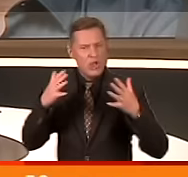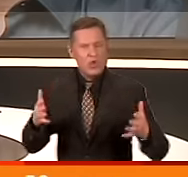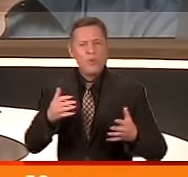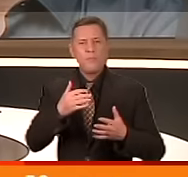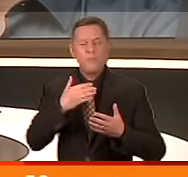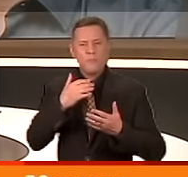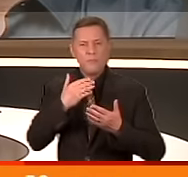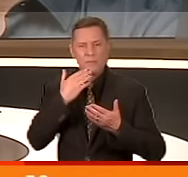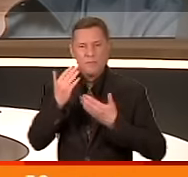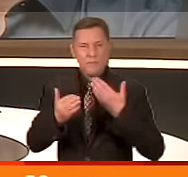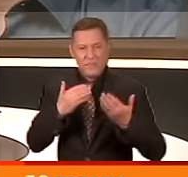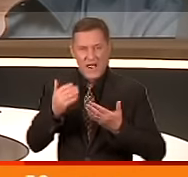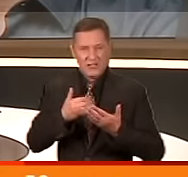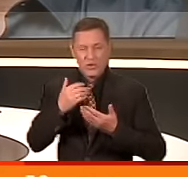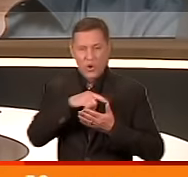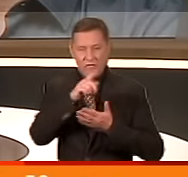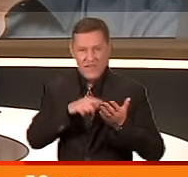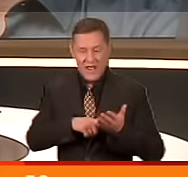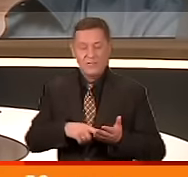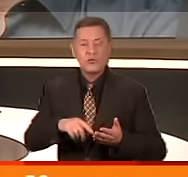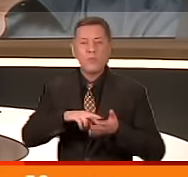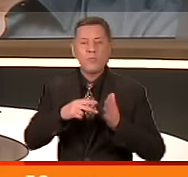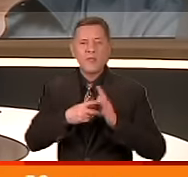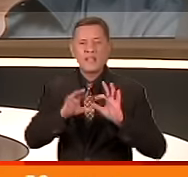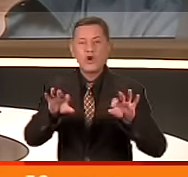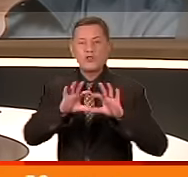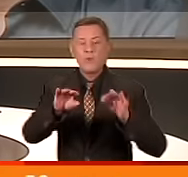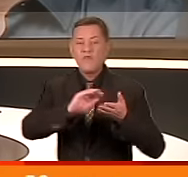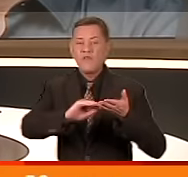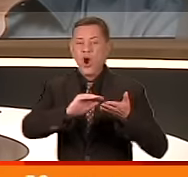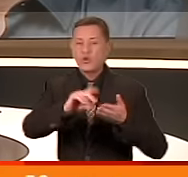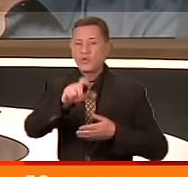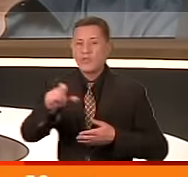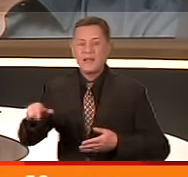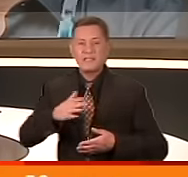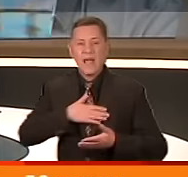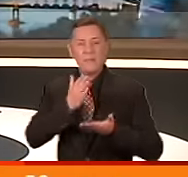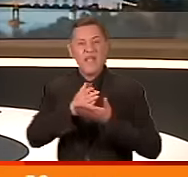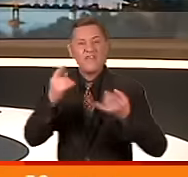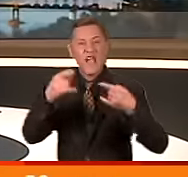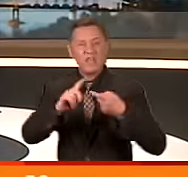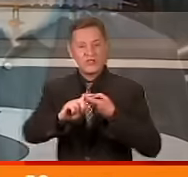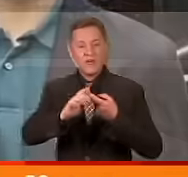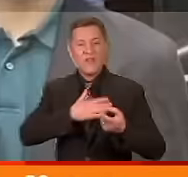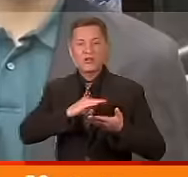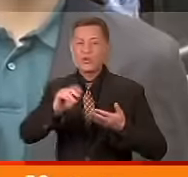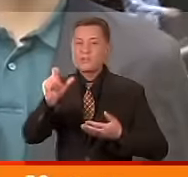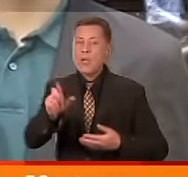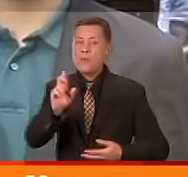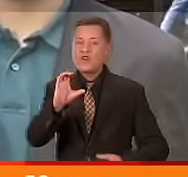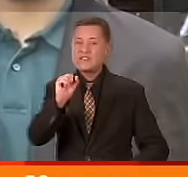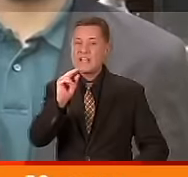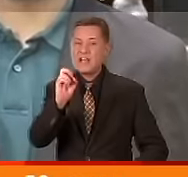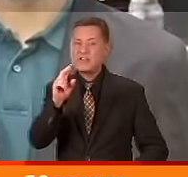про плани і завдання, що стоять перед відомством, він розповів журналістам. І з нами наживо Борис Сачалко.